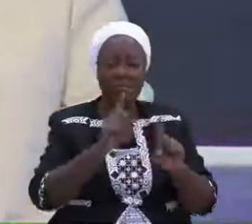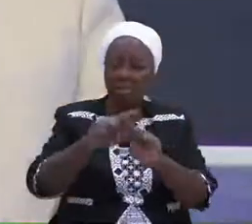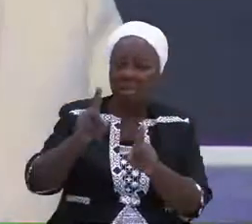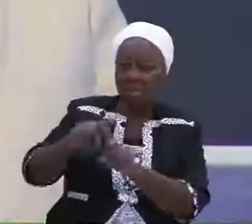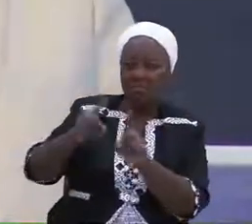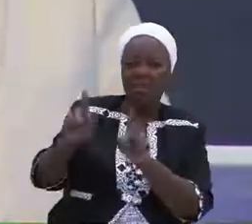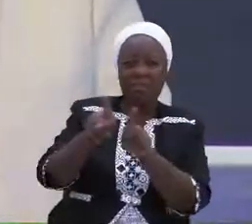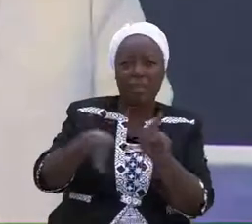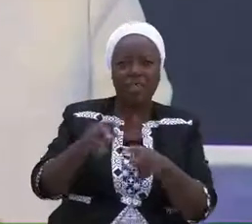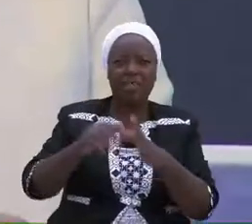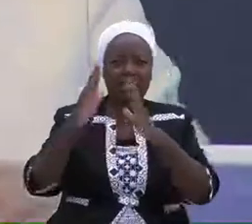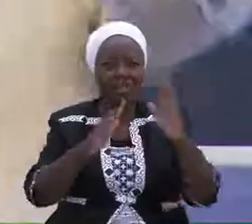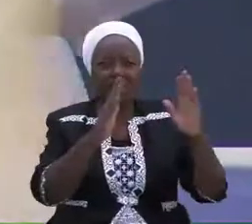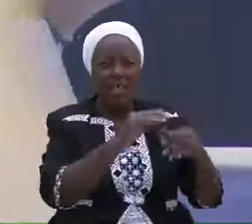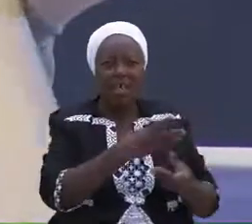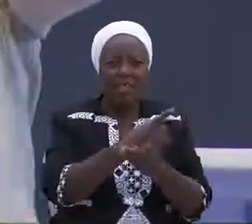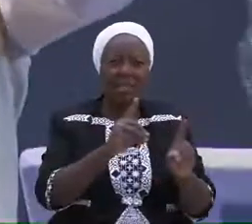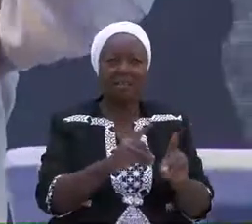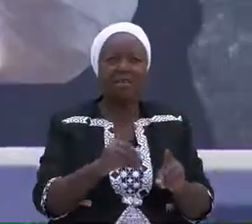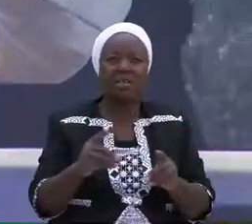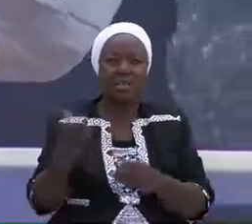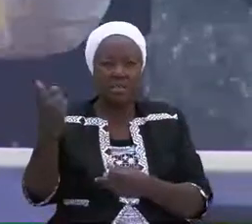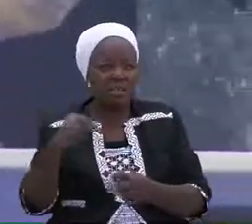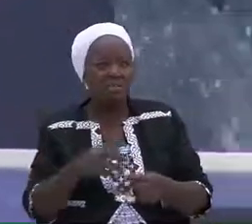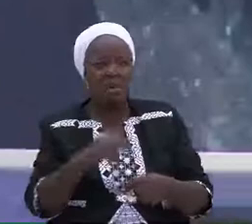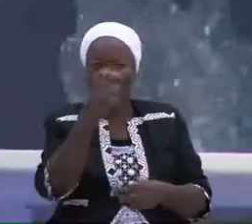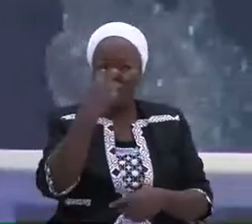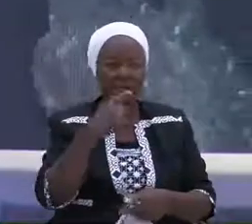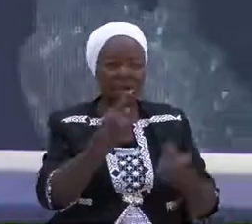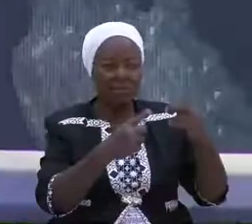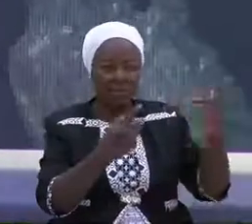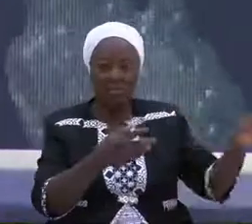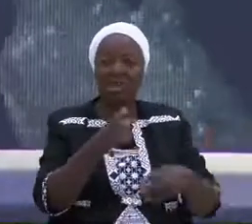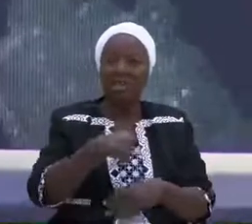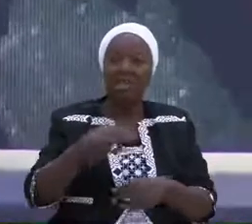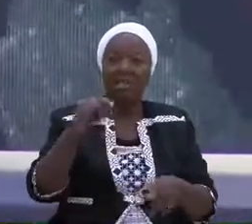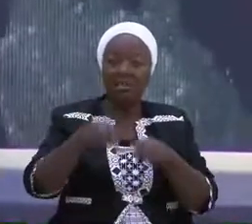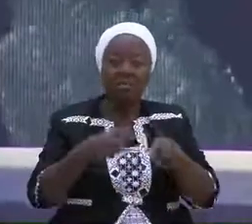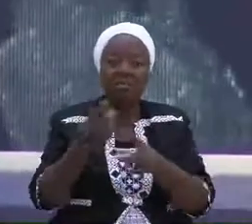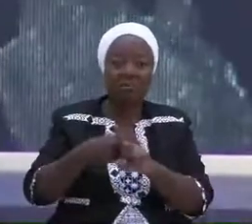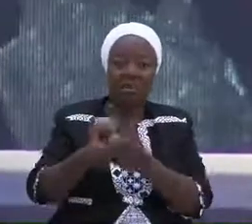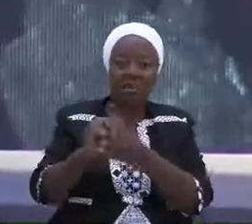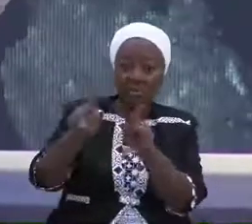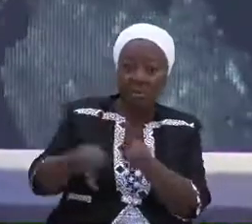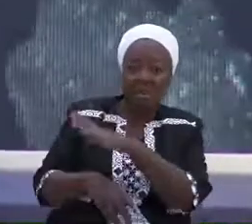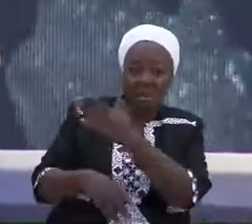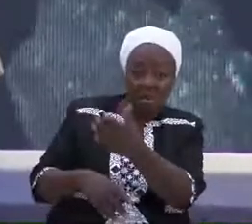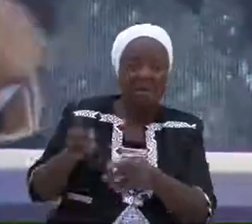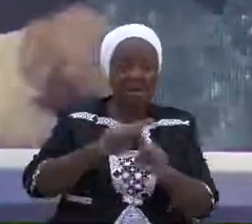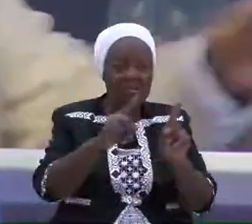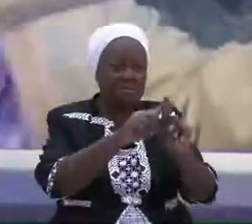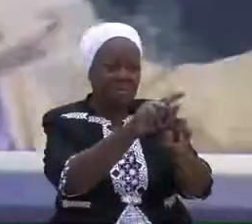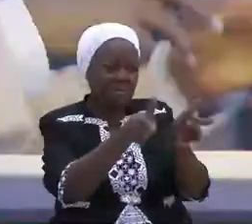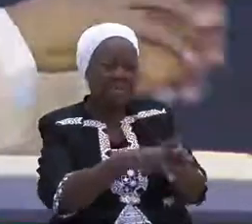ville. Les paralytiques sont venus de tel autre quartier. Un aveugle est venu de l'autre quartier. Une femme est venue de tel autre